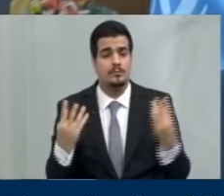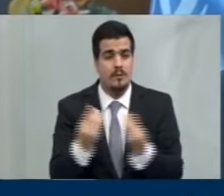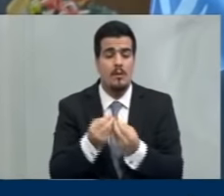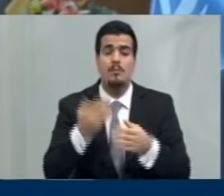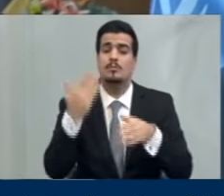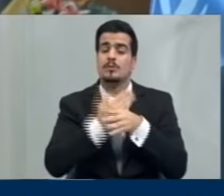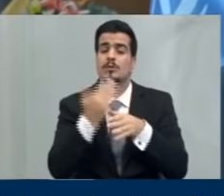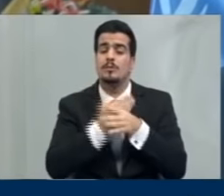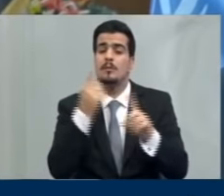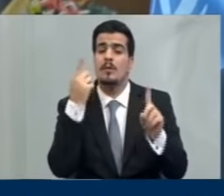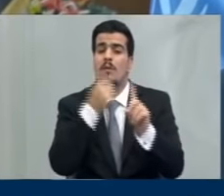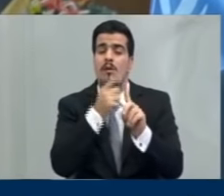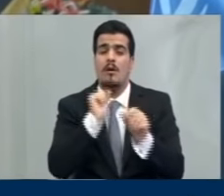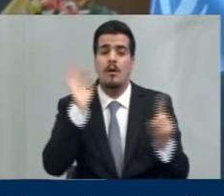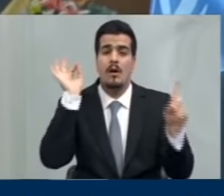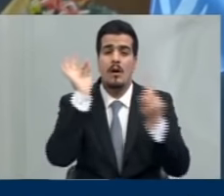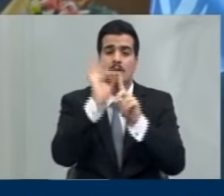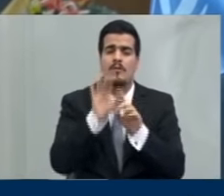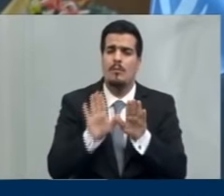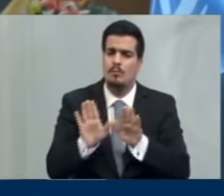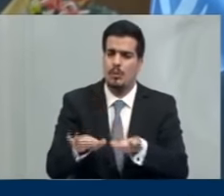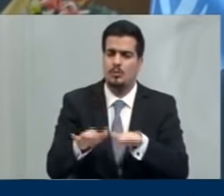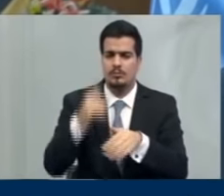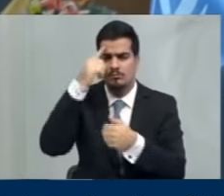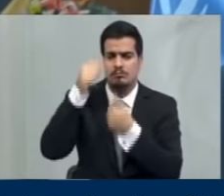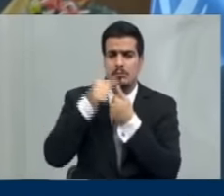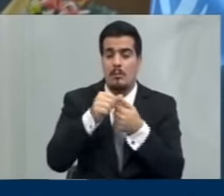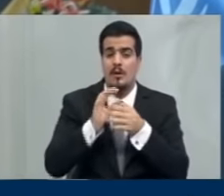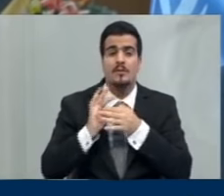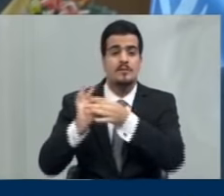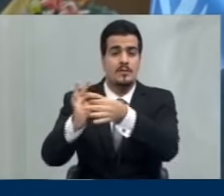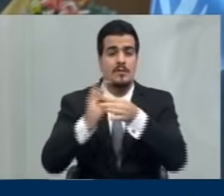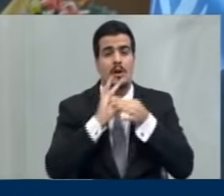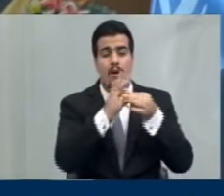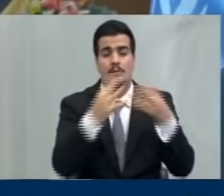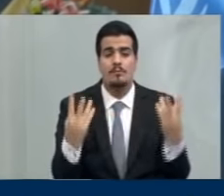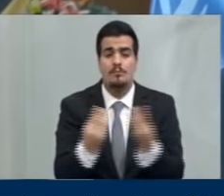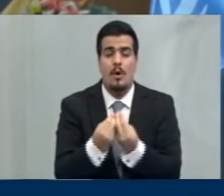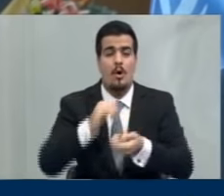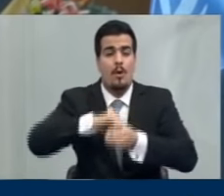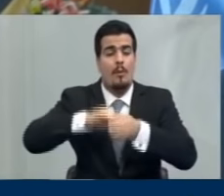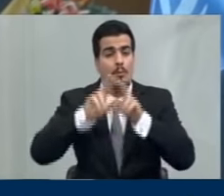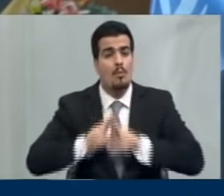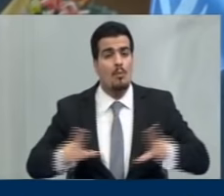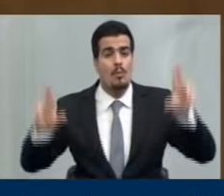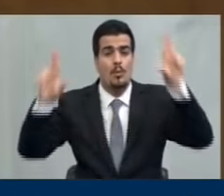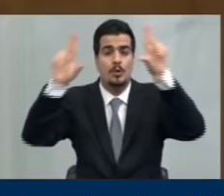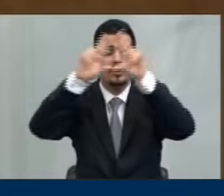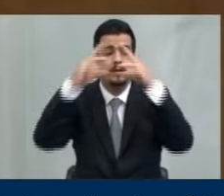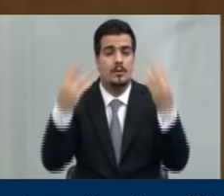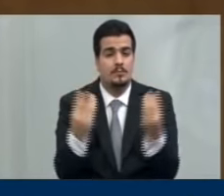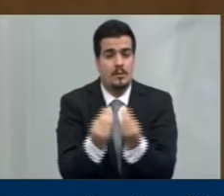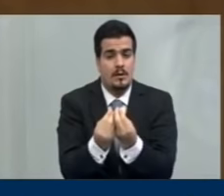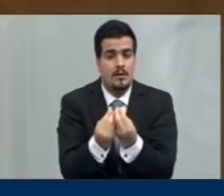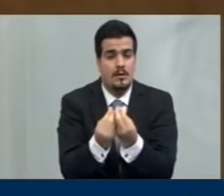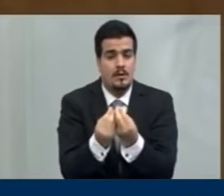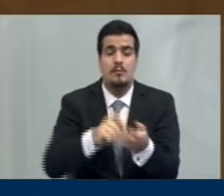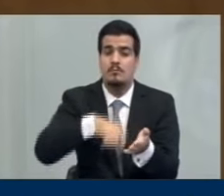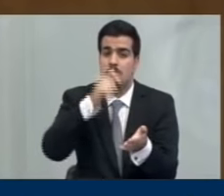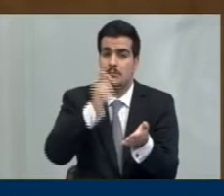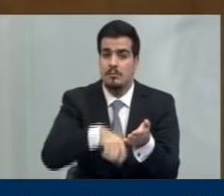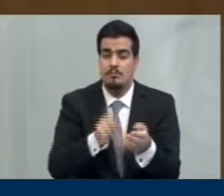جيدة، أكو مذكرة تفاهم مع الأمم المتحدة في دعم هذه الاستراتيجية الوطنية.